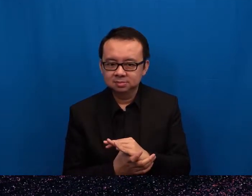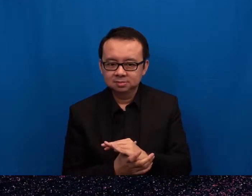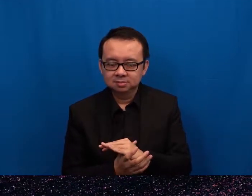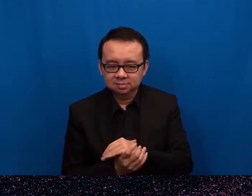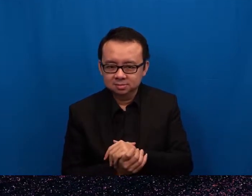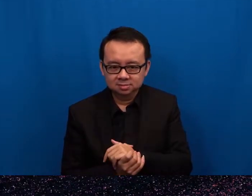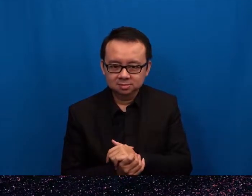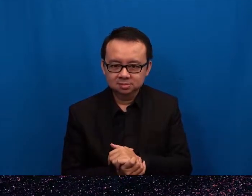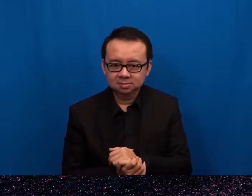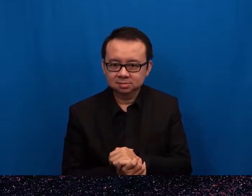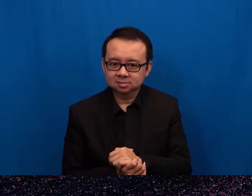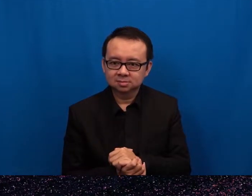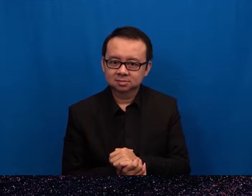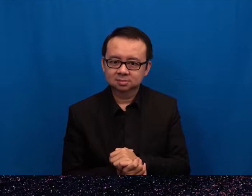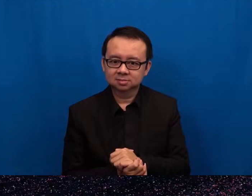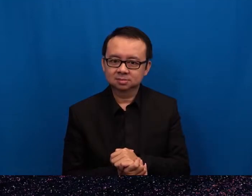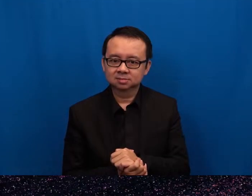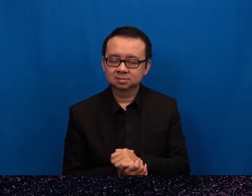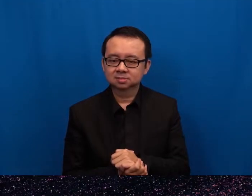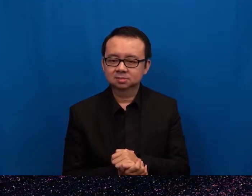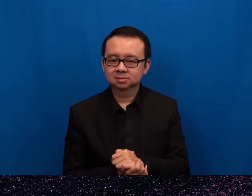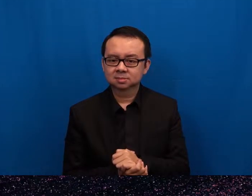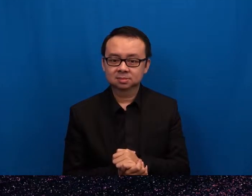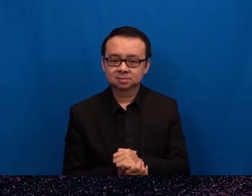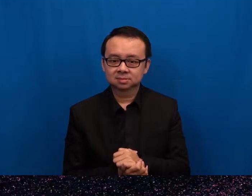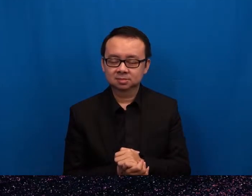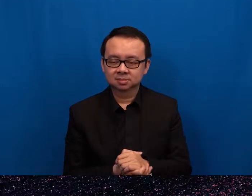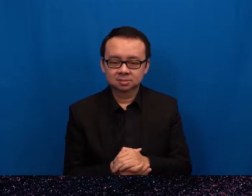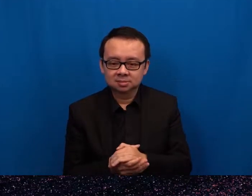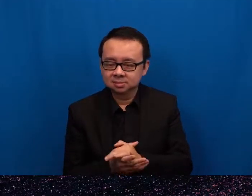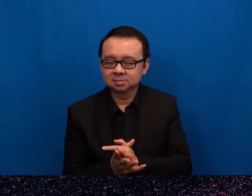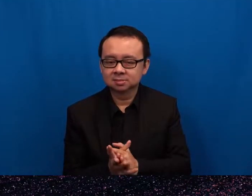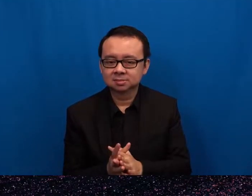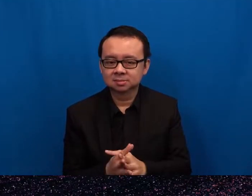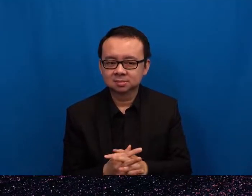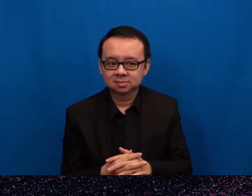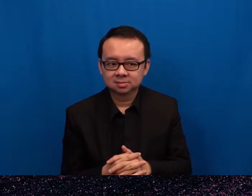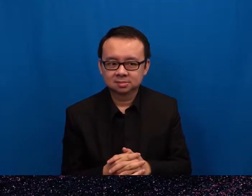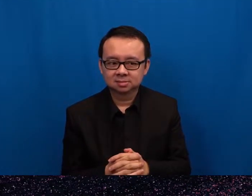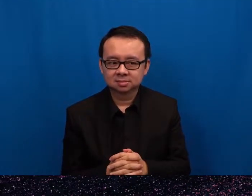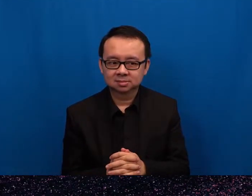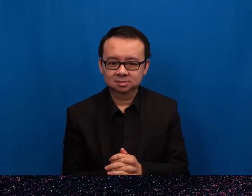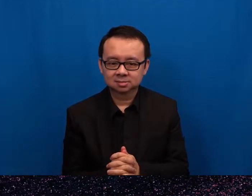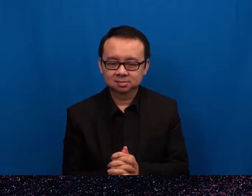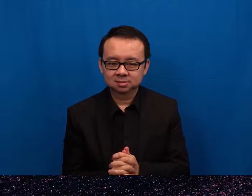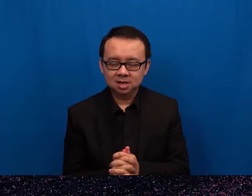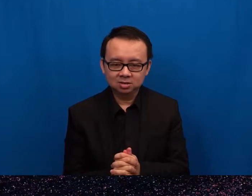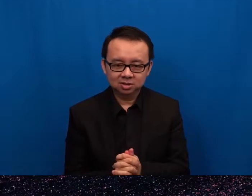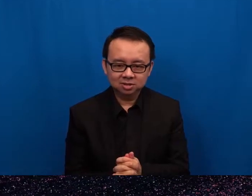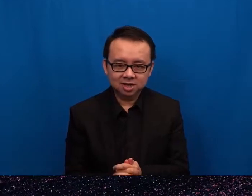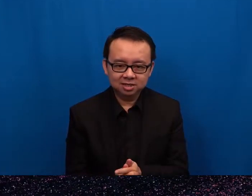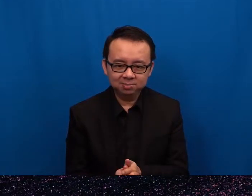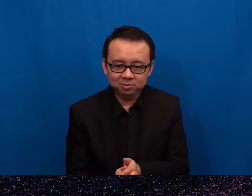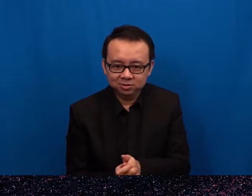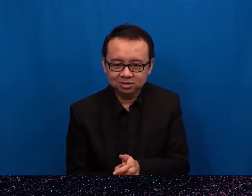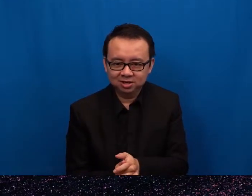Yahudi yang datang ke Sungai Yordan dibaptis oleh Yohanes sebelum Yesus menyatakan diri. Mungkin sebelum Yesus datang hari itu